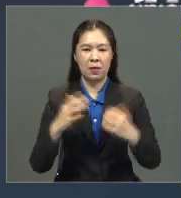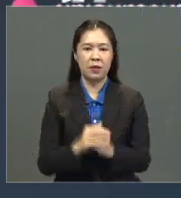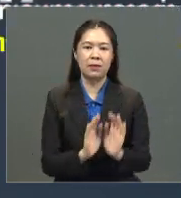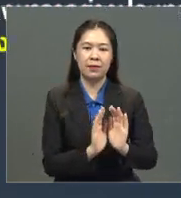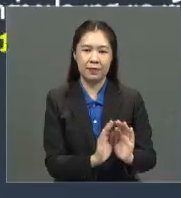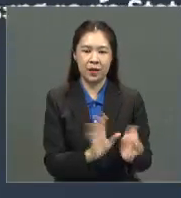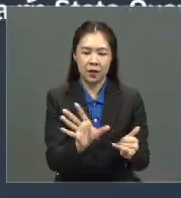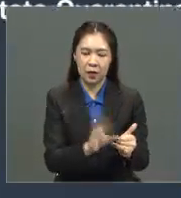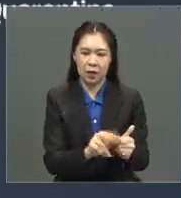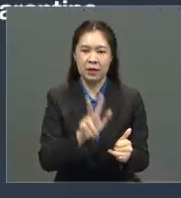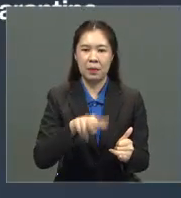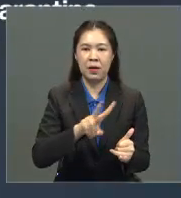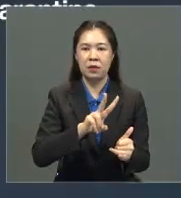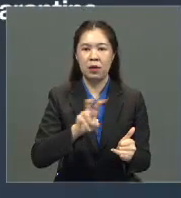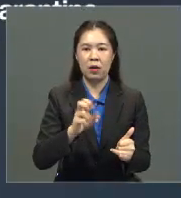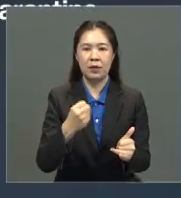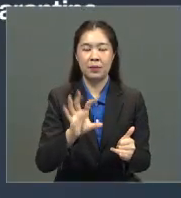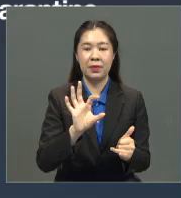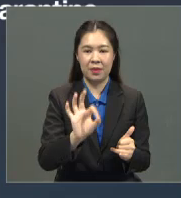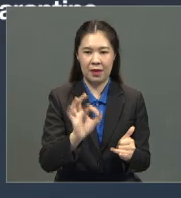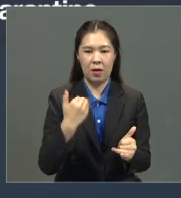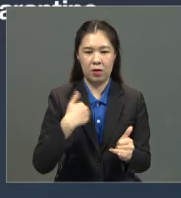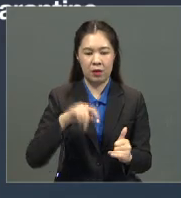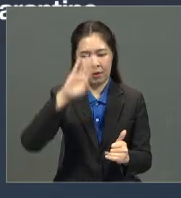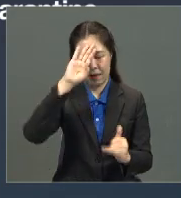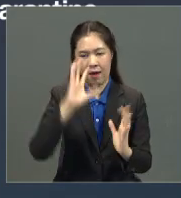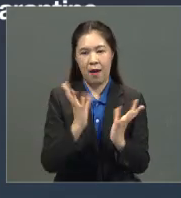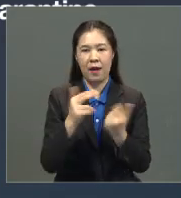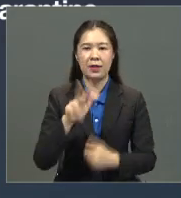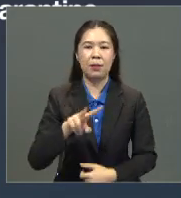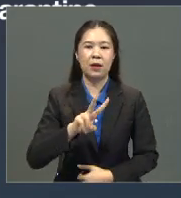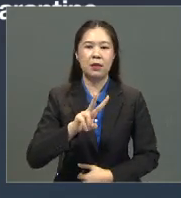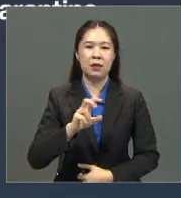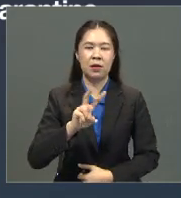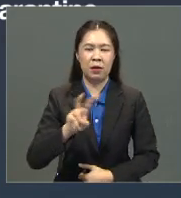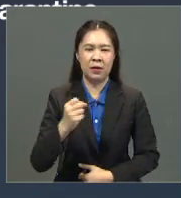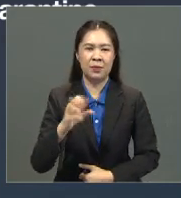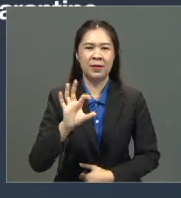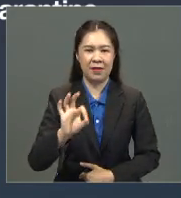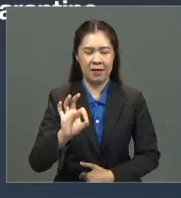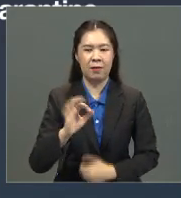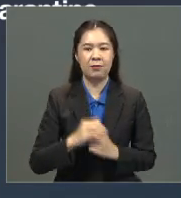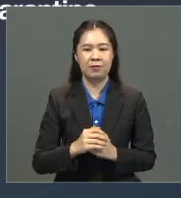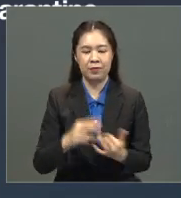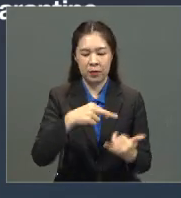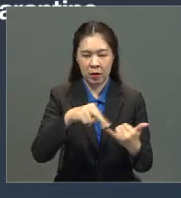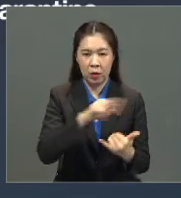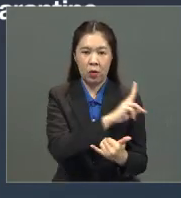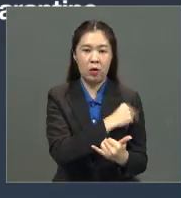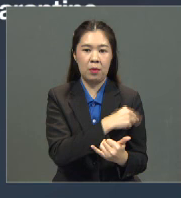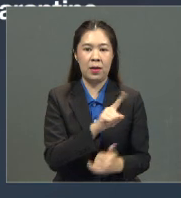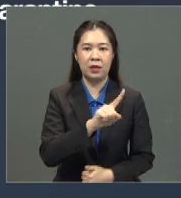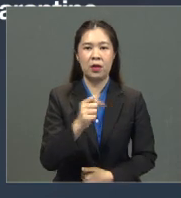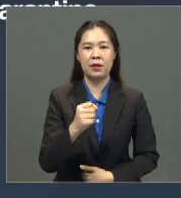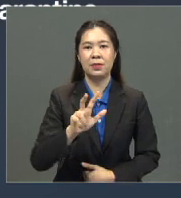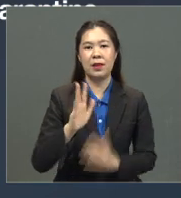3390คนวันนี้หายเพิ่ม 1คนรวมรักษาหายแล้ว 3119คนรักษาตัวในโรงพยาบาลอยู่ตอนนี้